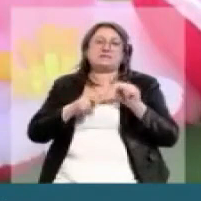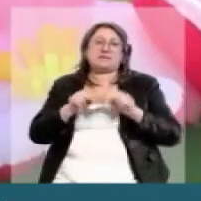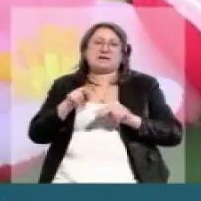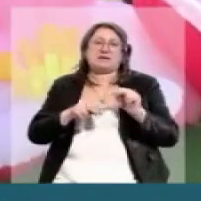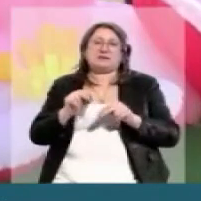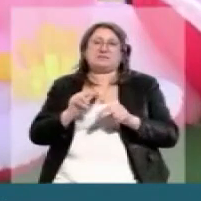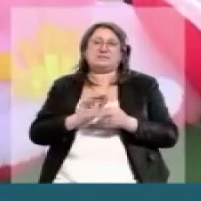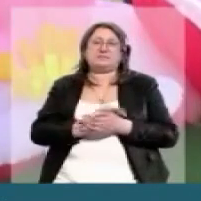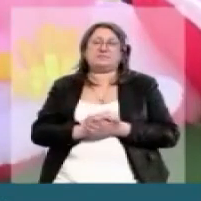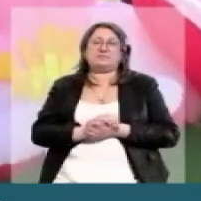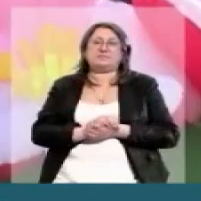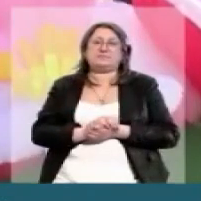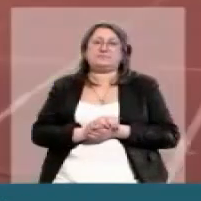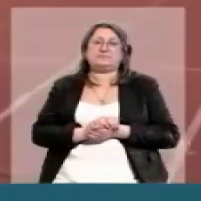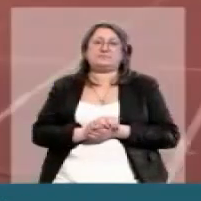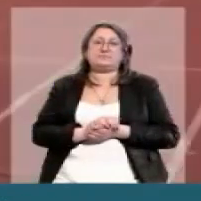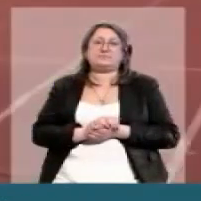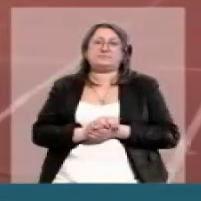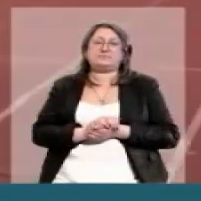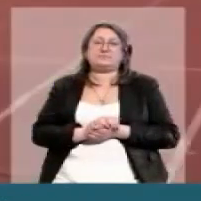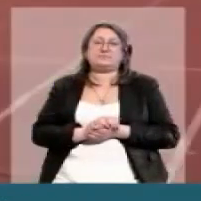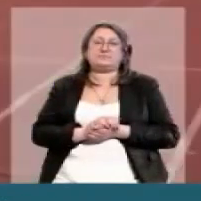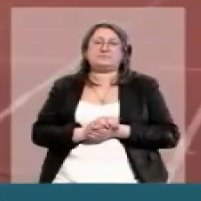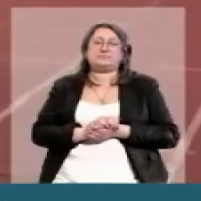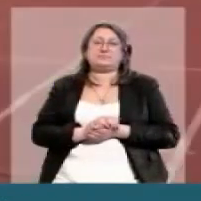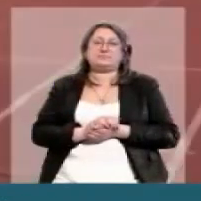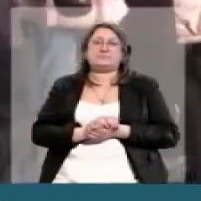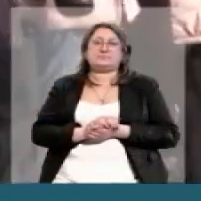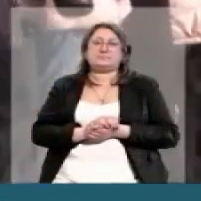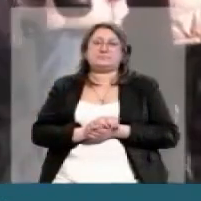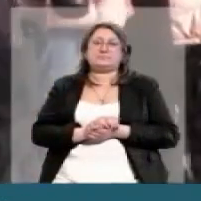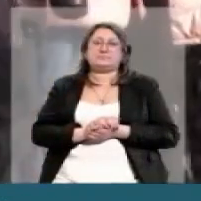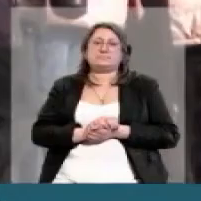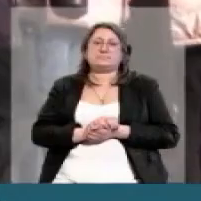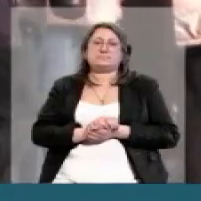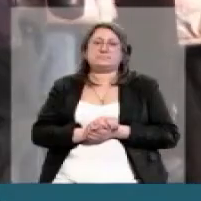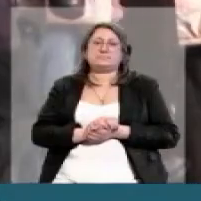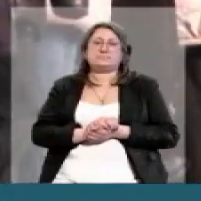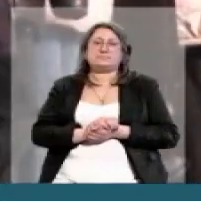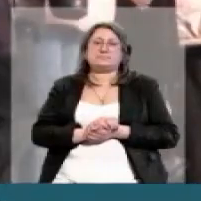үкілі үмітпен, ақжарма тілекпен қарсы алып келеді. Ақерке Жанмұрат, Олжас Есенжігітов, Қостанай телеарнасы.